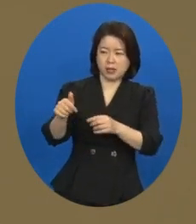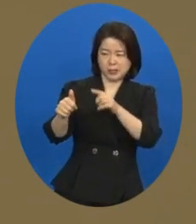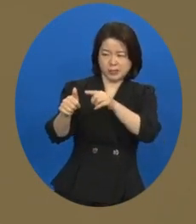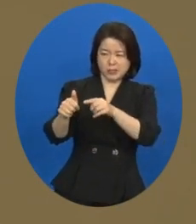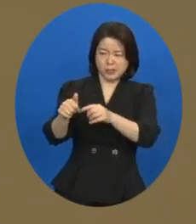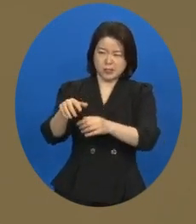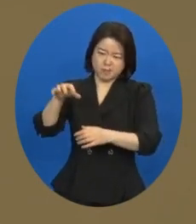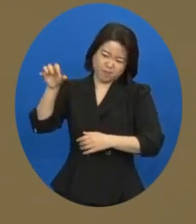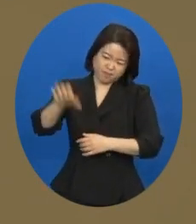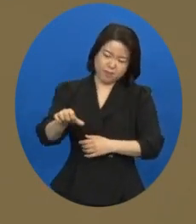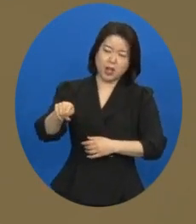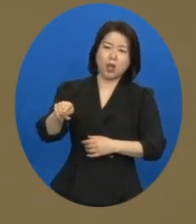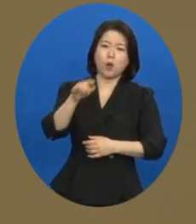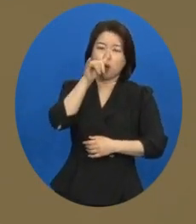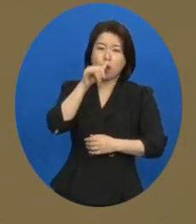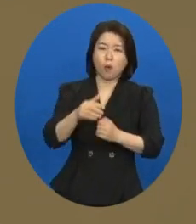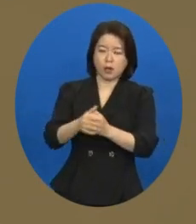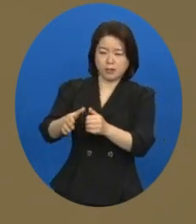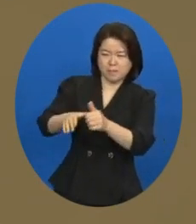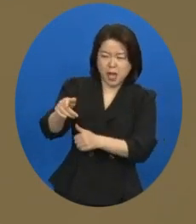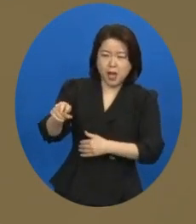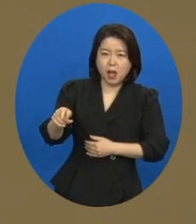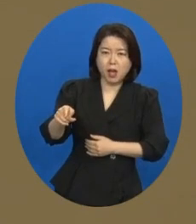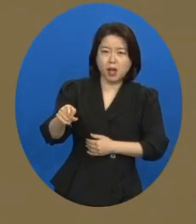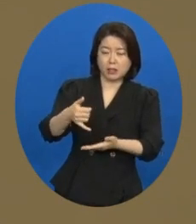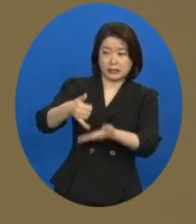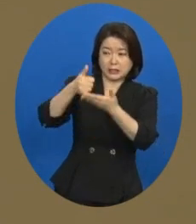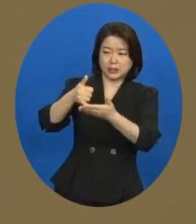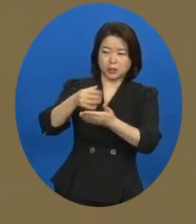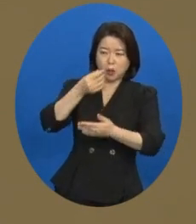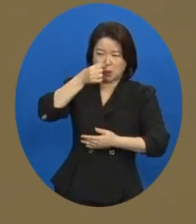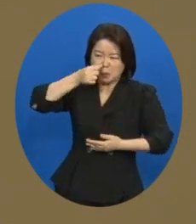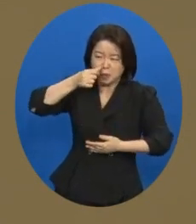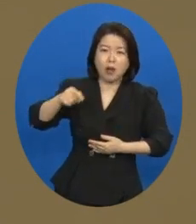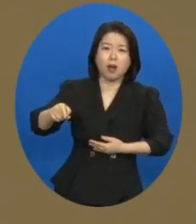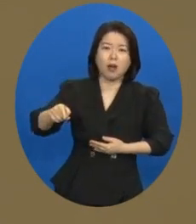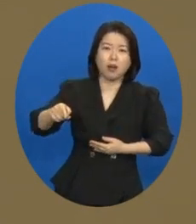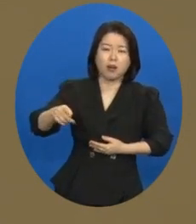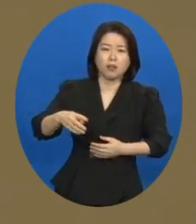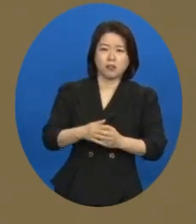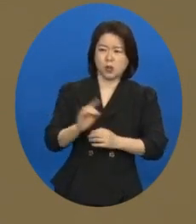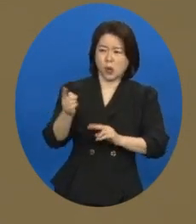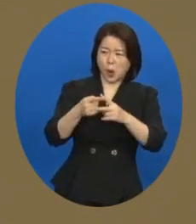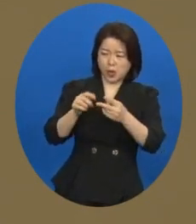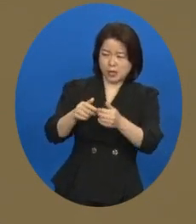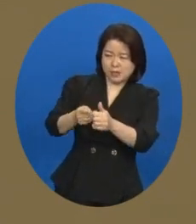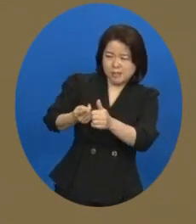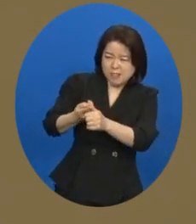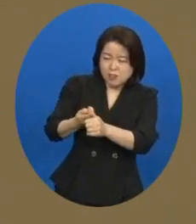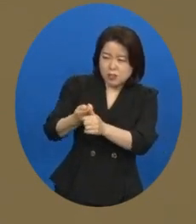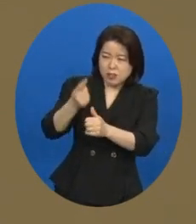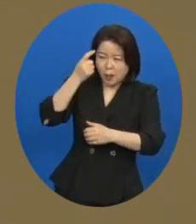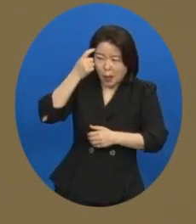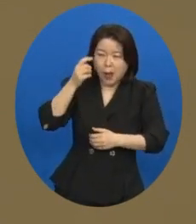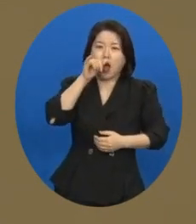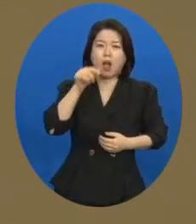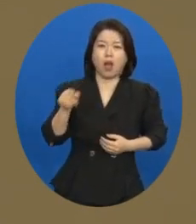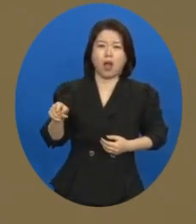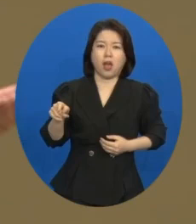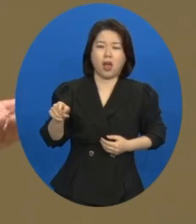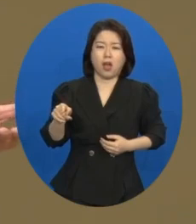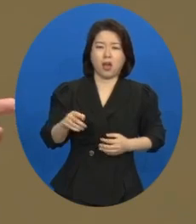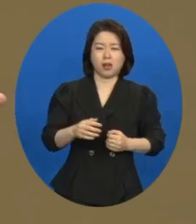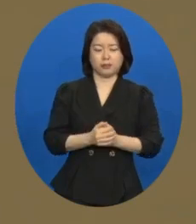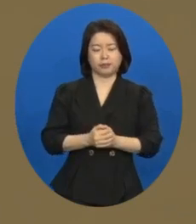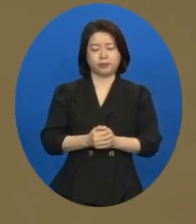폄하하고 그 인격을 완전히 무시하고 그리고 어떻든지 그를 죽이려고 하는 생각이 있습니다.